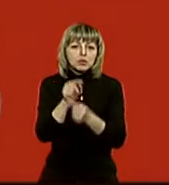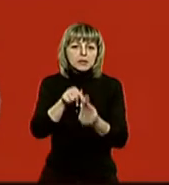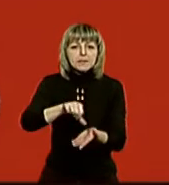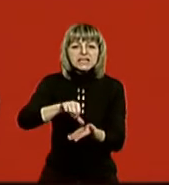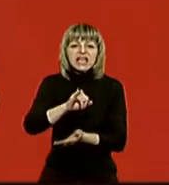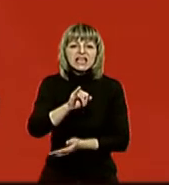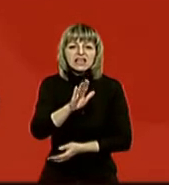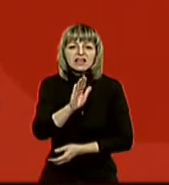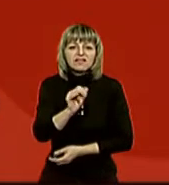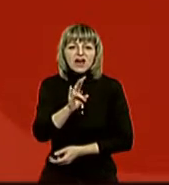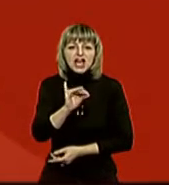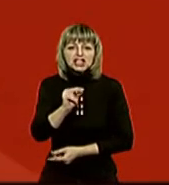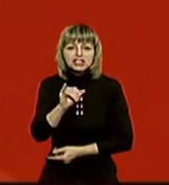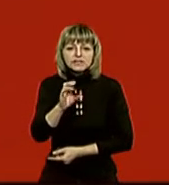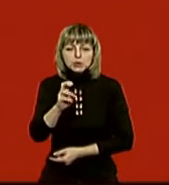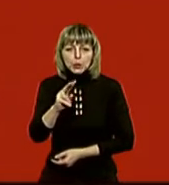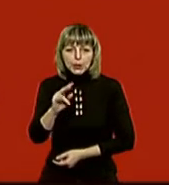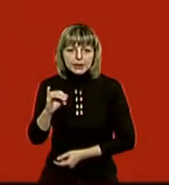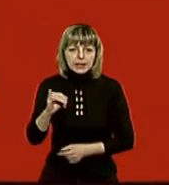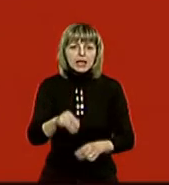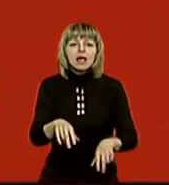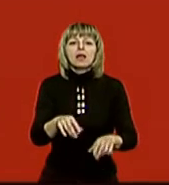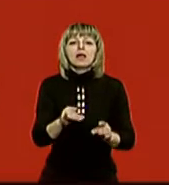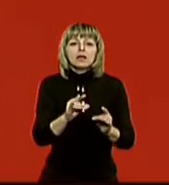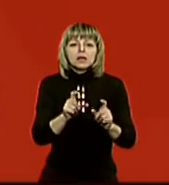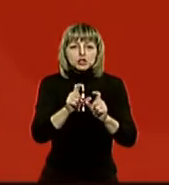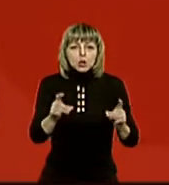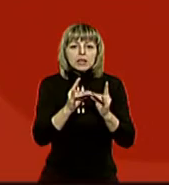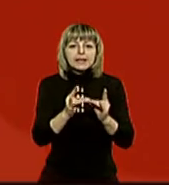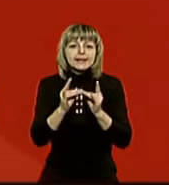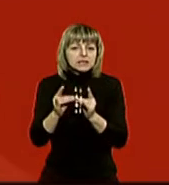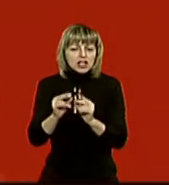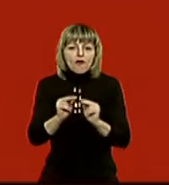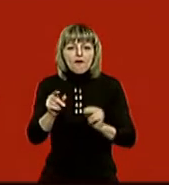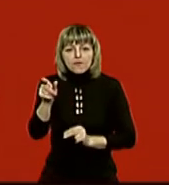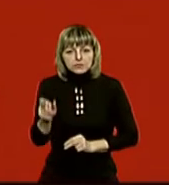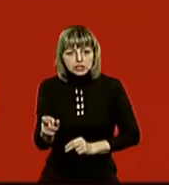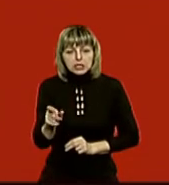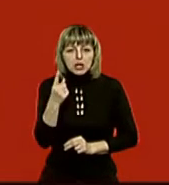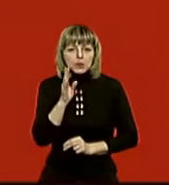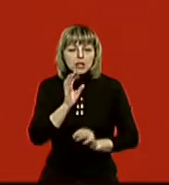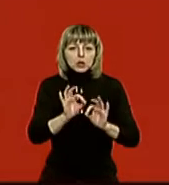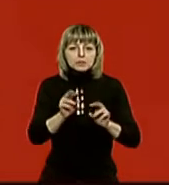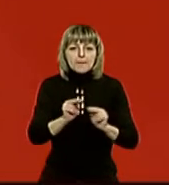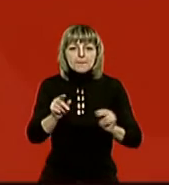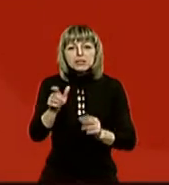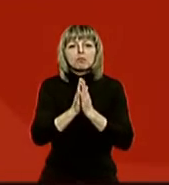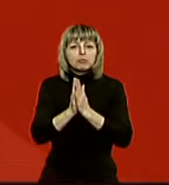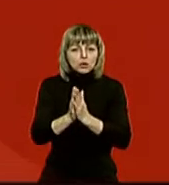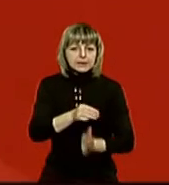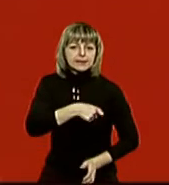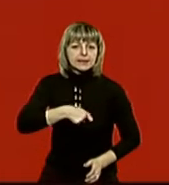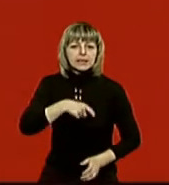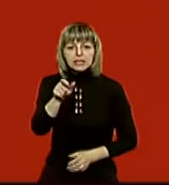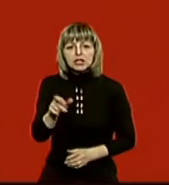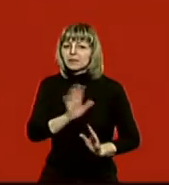представники Іваничівської спеціальної загальноосвітньої школи-інтернату. Вчителька Світлана Горбачук розповіла, педагоги просять